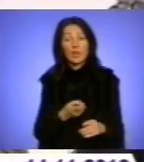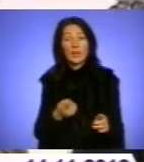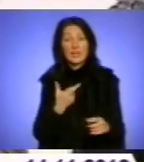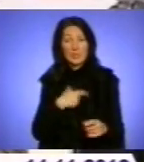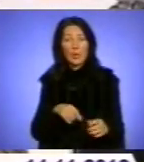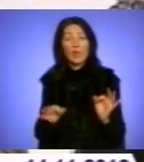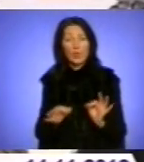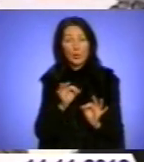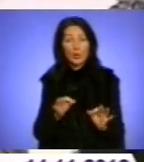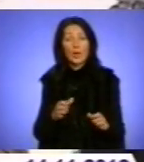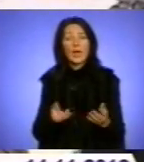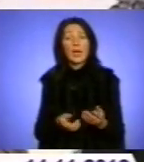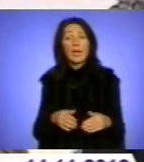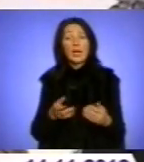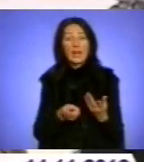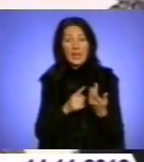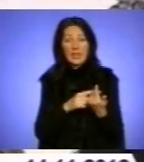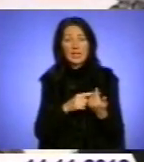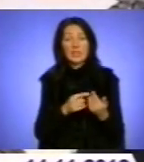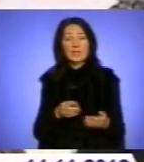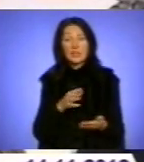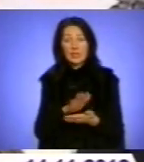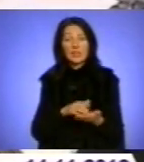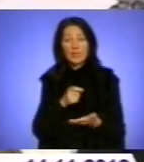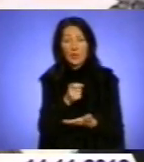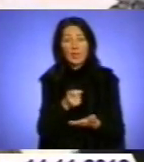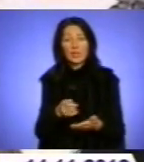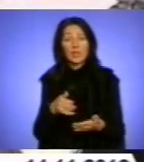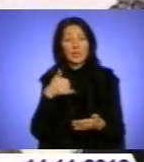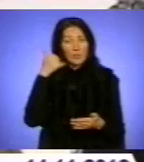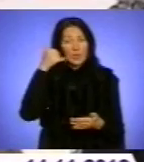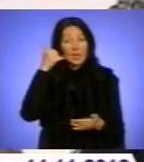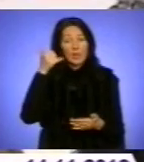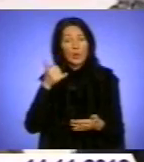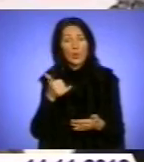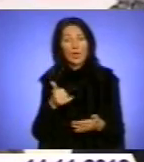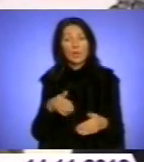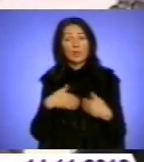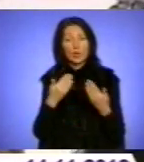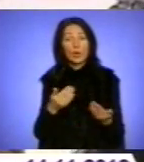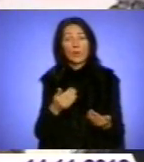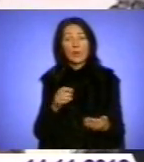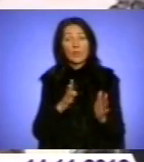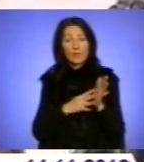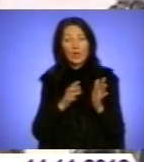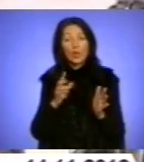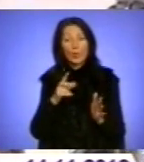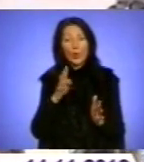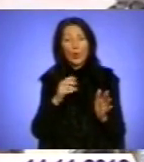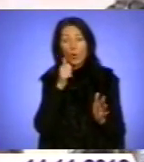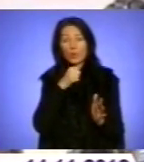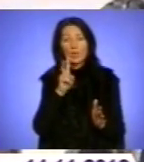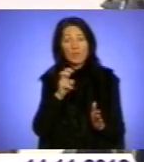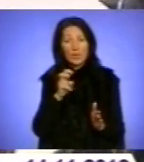що кількість звернень значительно зросло, майже в 2 рази. Якщо в 2009 році 200 тисяч, зараз майже 400